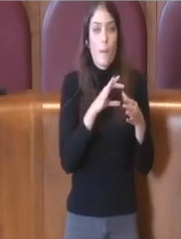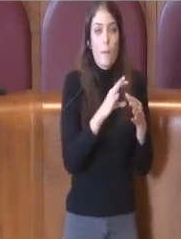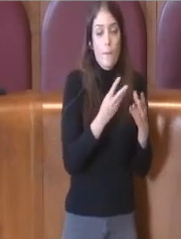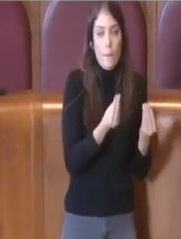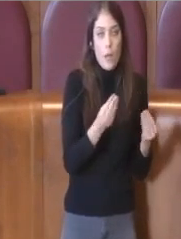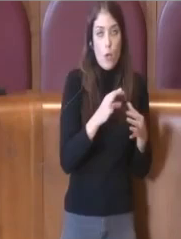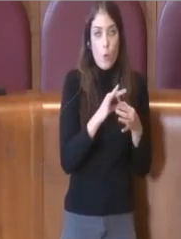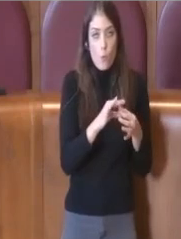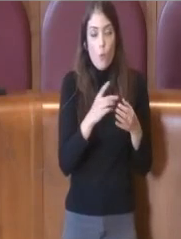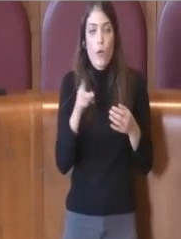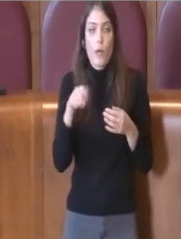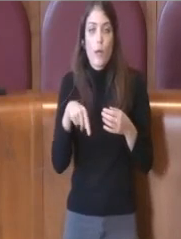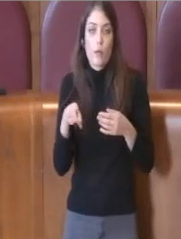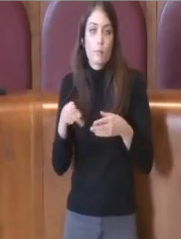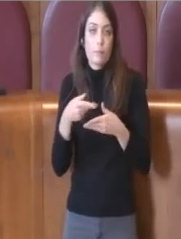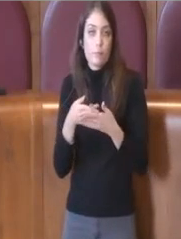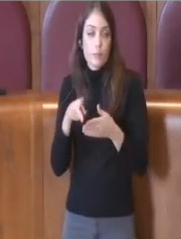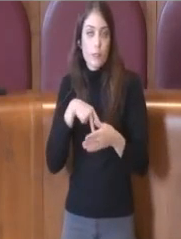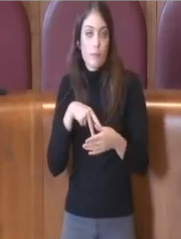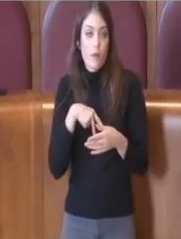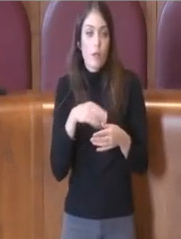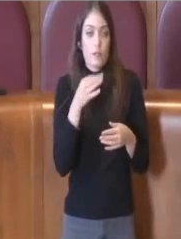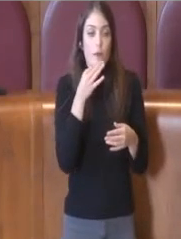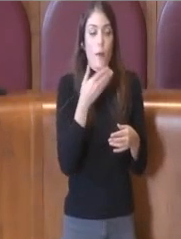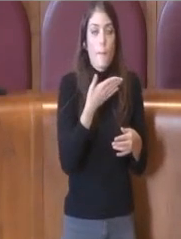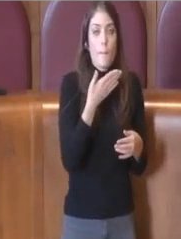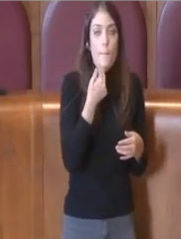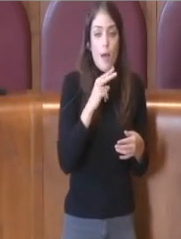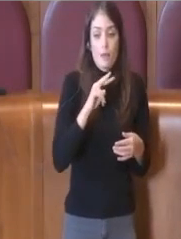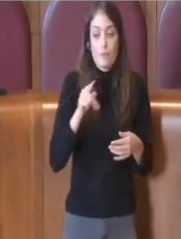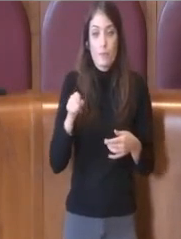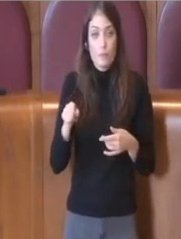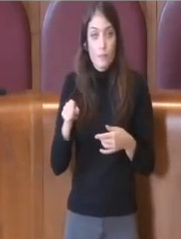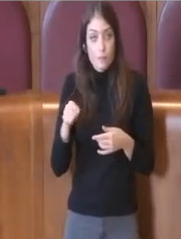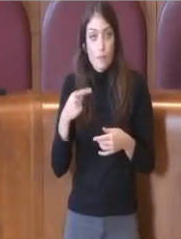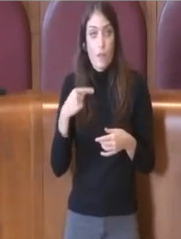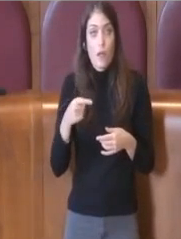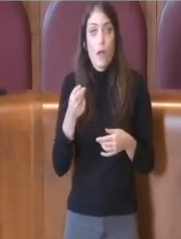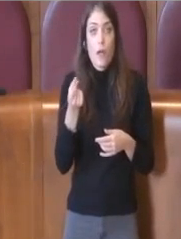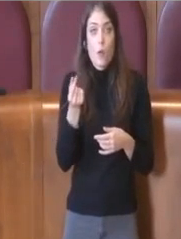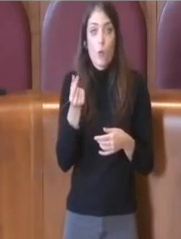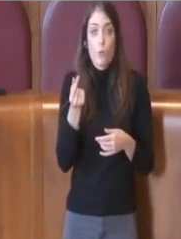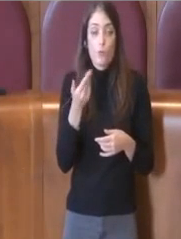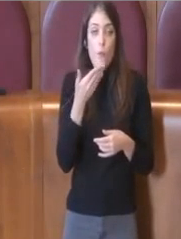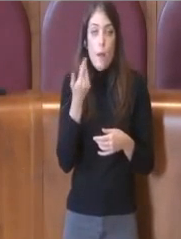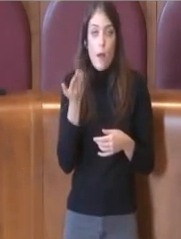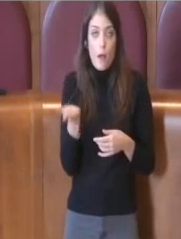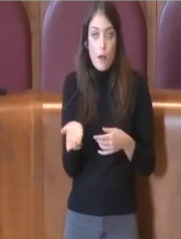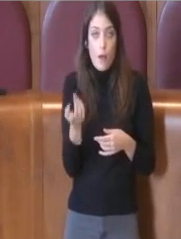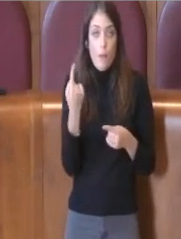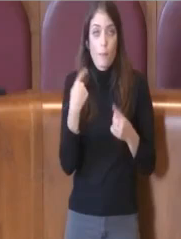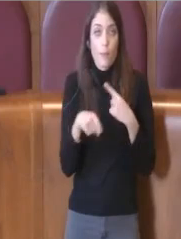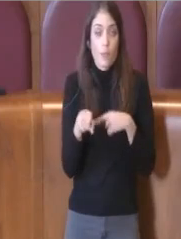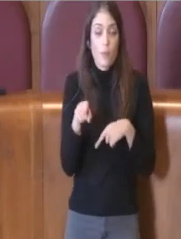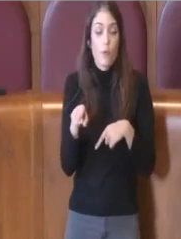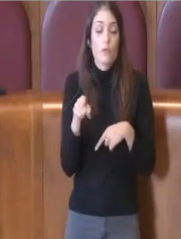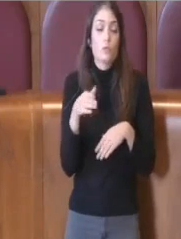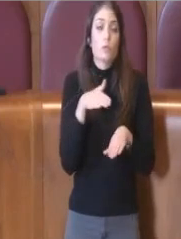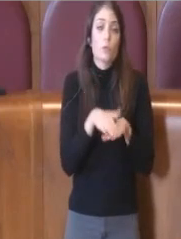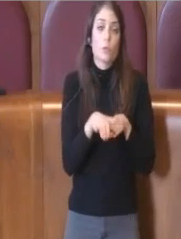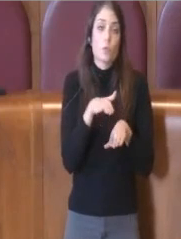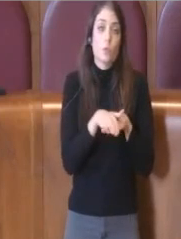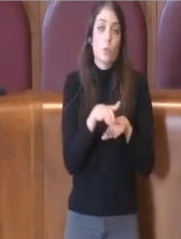nella mancanza, nella seconda fattispecie, di economicità. È per questo che non si può, che si